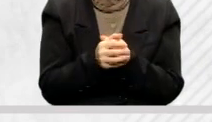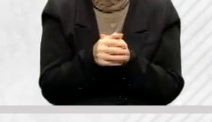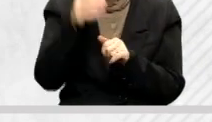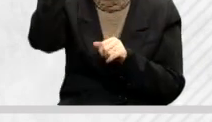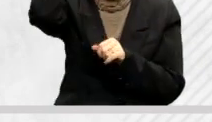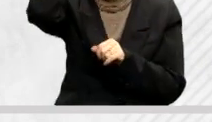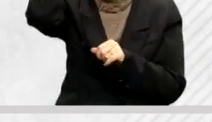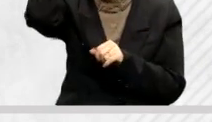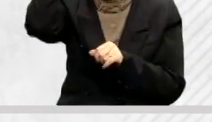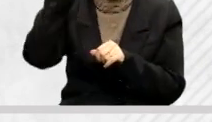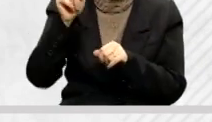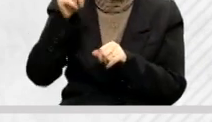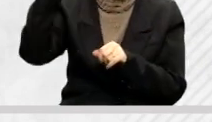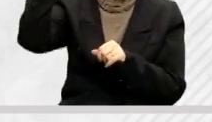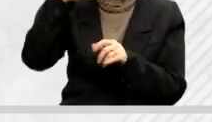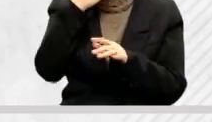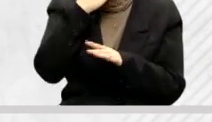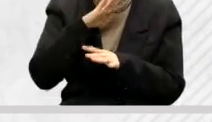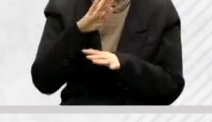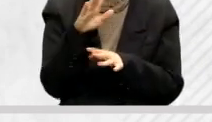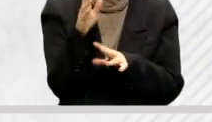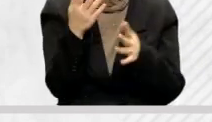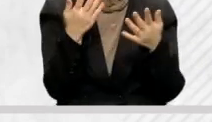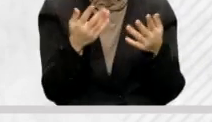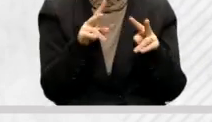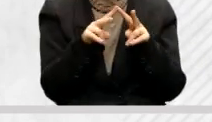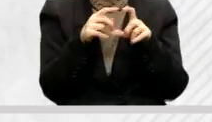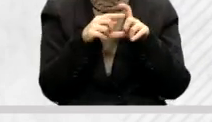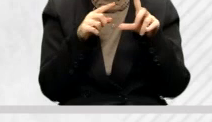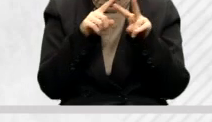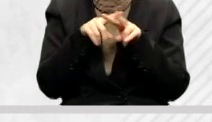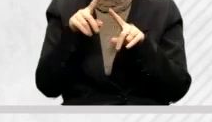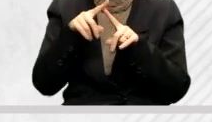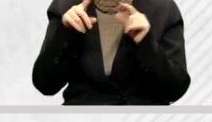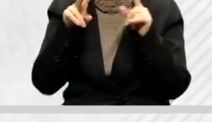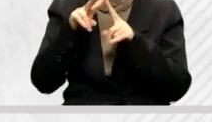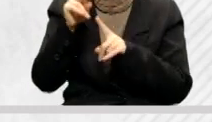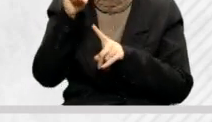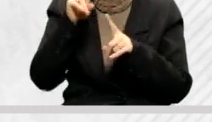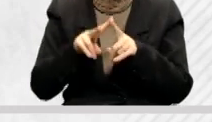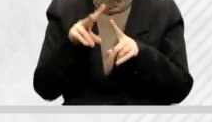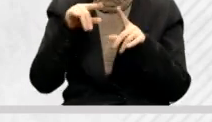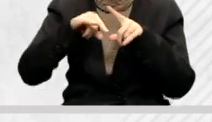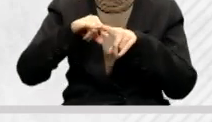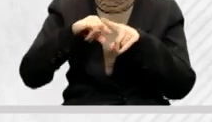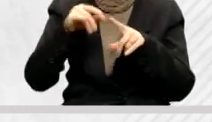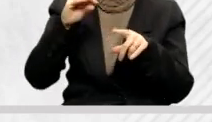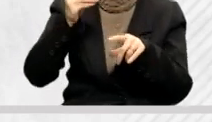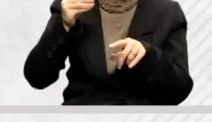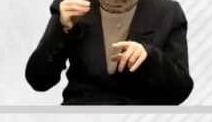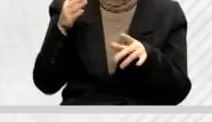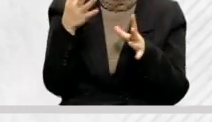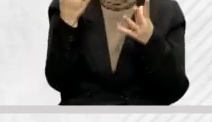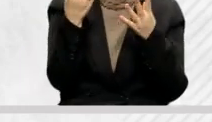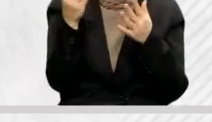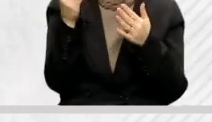Beyne burada ışık yok. Aha. Melatonin salgılayabilirsin şeklinde uyarı vermesini sağlıyor.